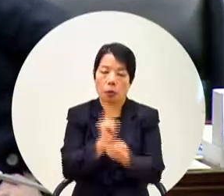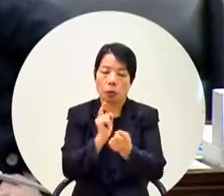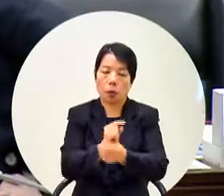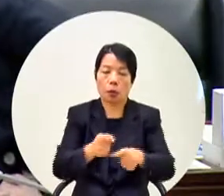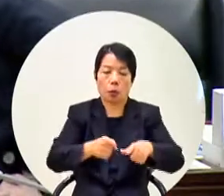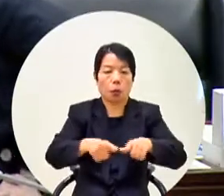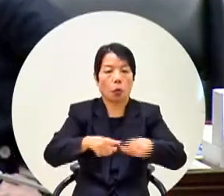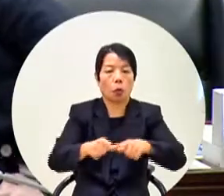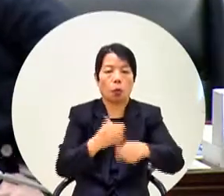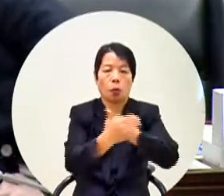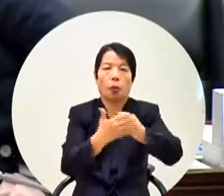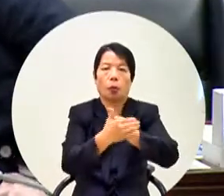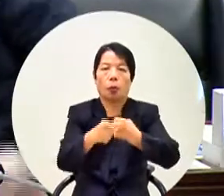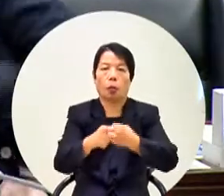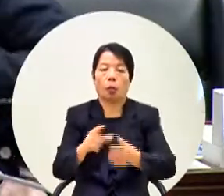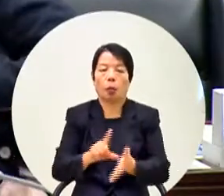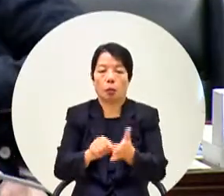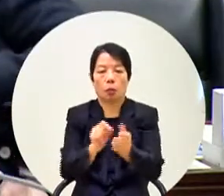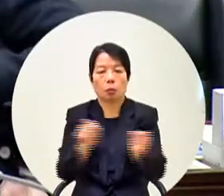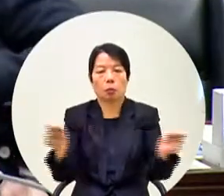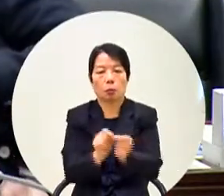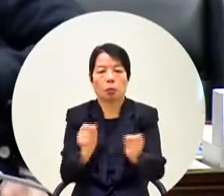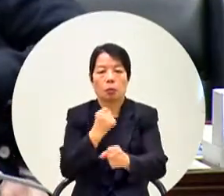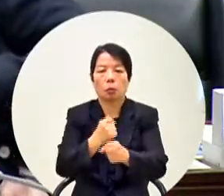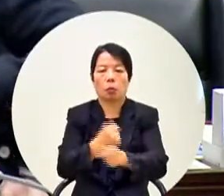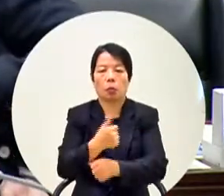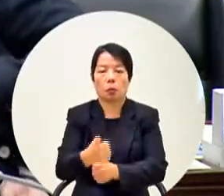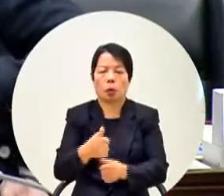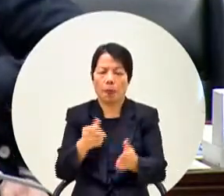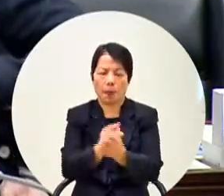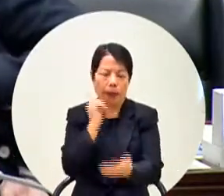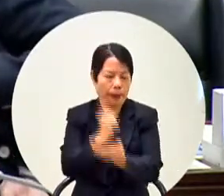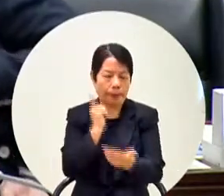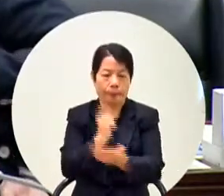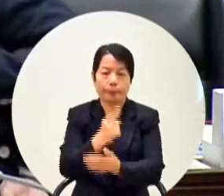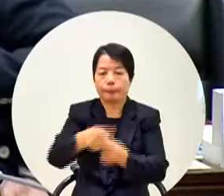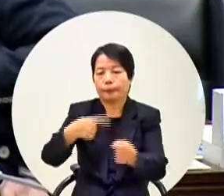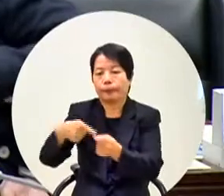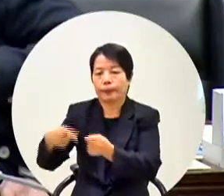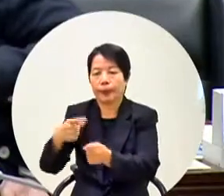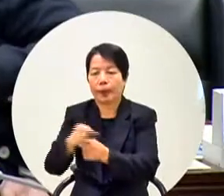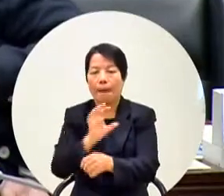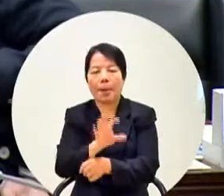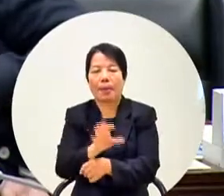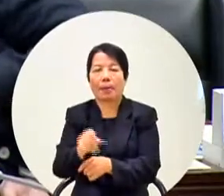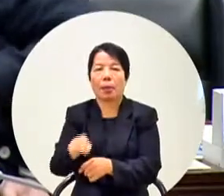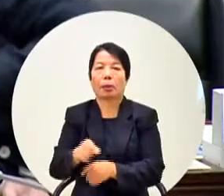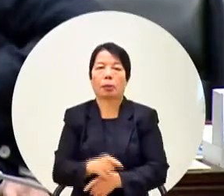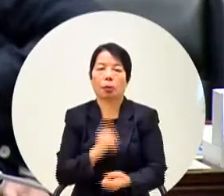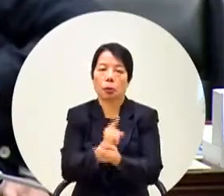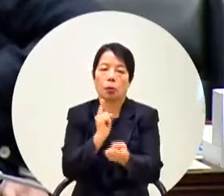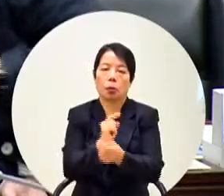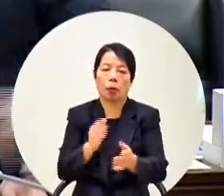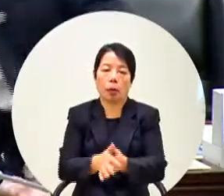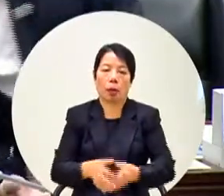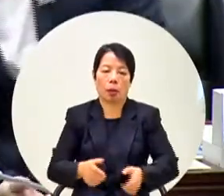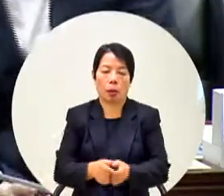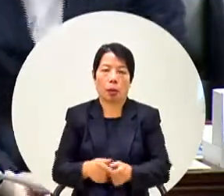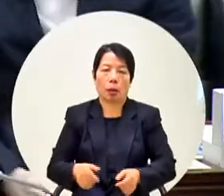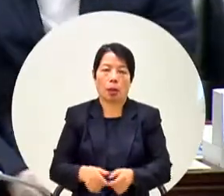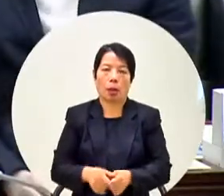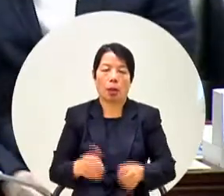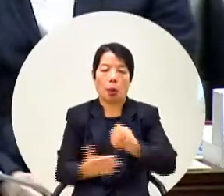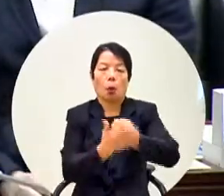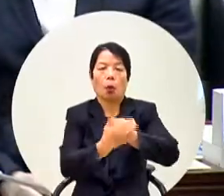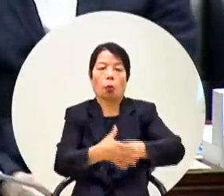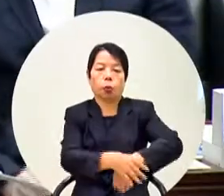吼，爱偌久才做会好？我当年都咧骂遮，吼、哦，去年迄扶手拢烂，吼、哦，手